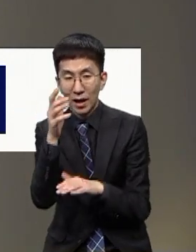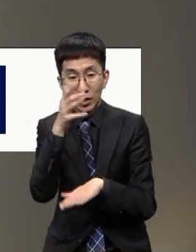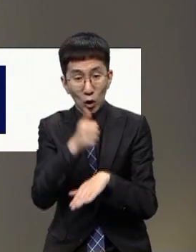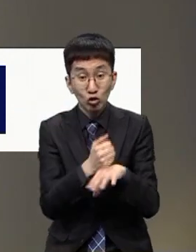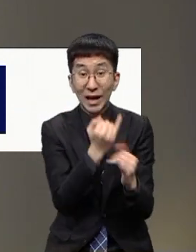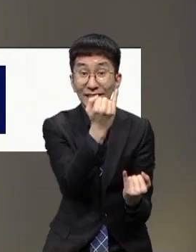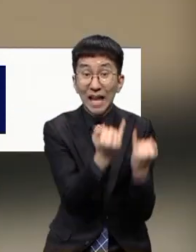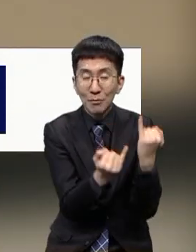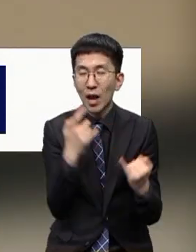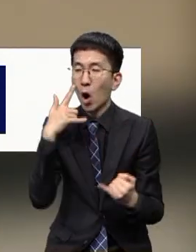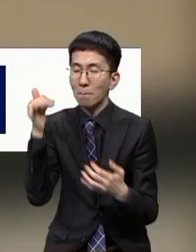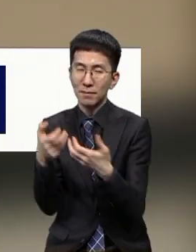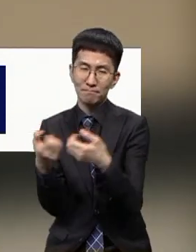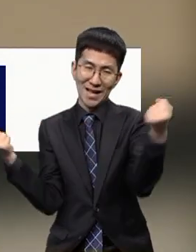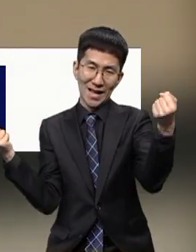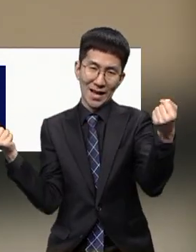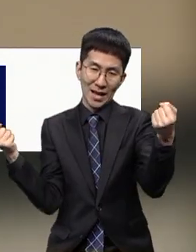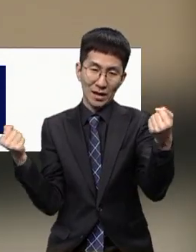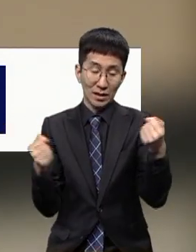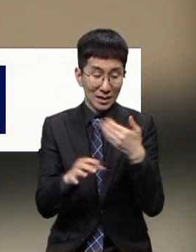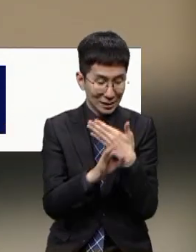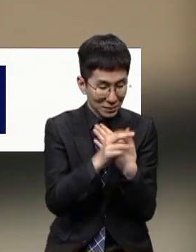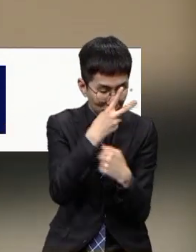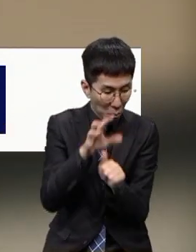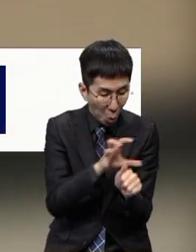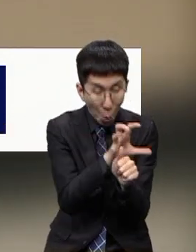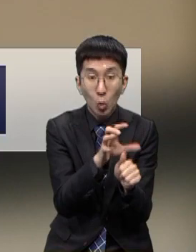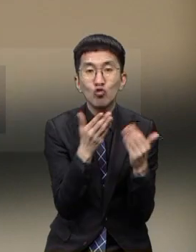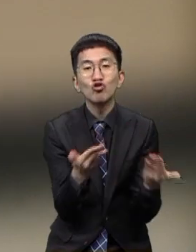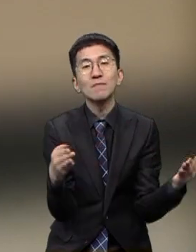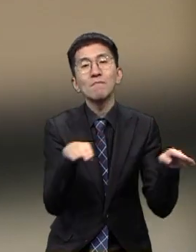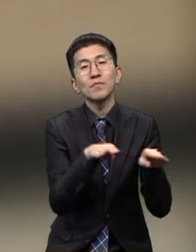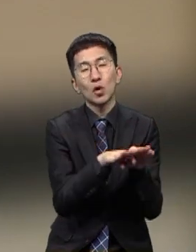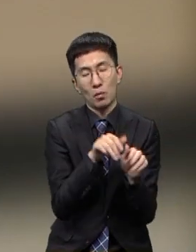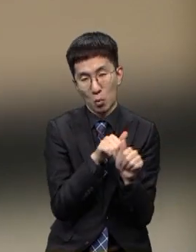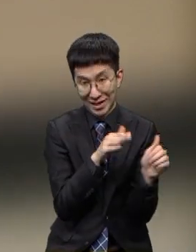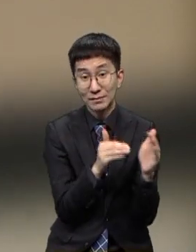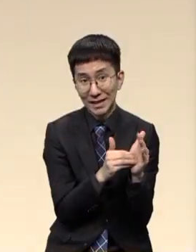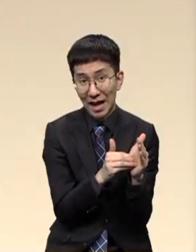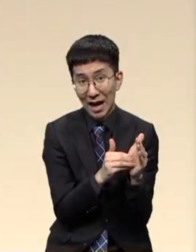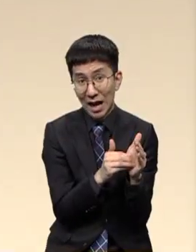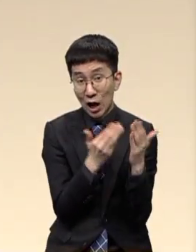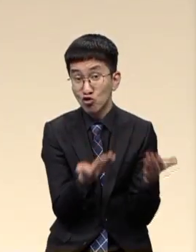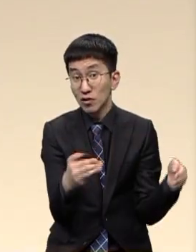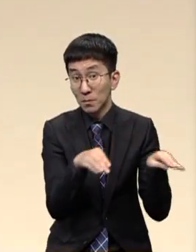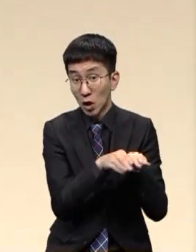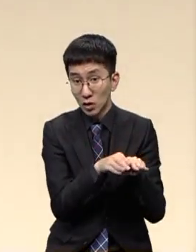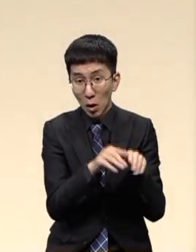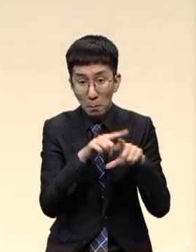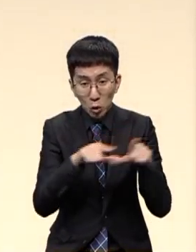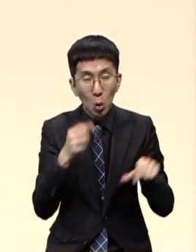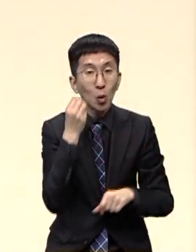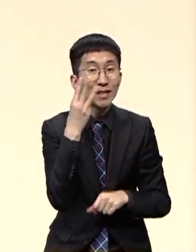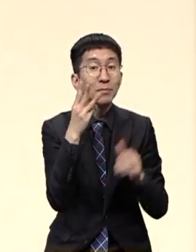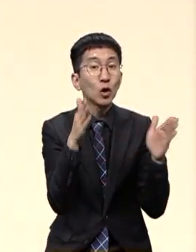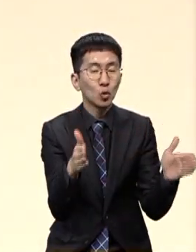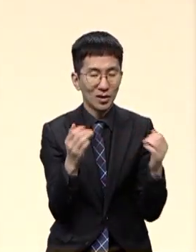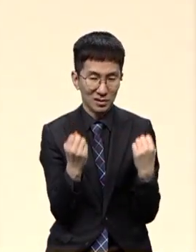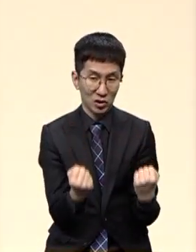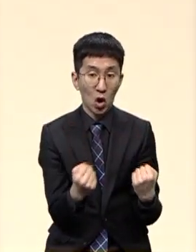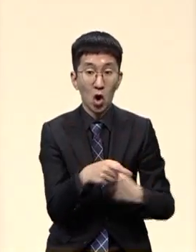모두 부모와 분리해 일시 보호시설인 쉼터로 옮겼습니다. 쉼터에선 평균 3개월 정도